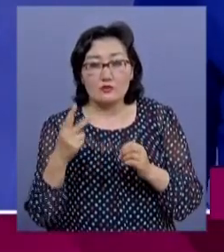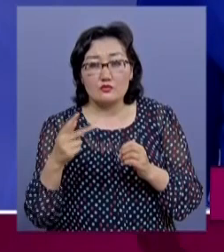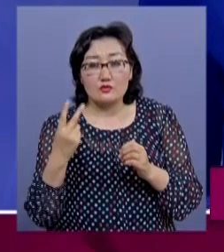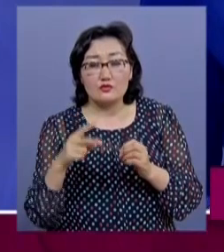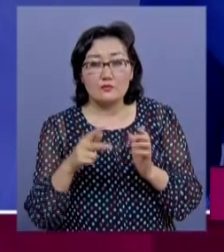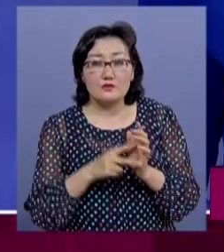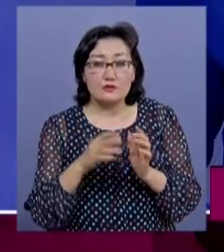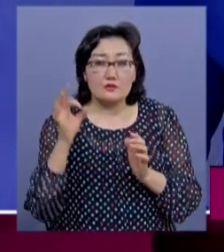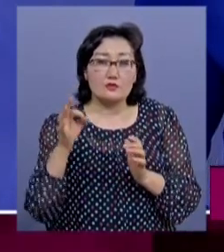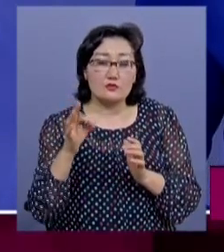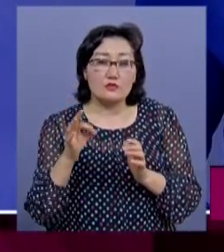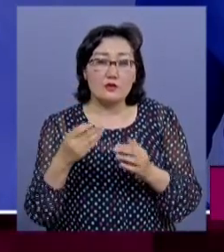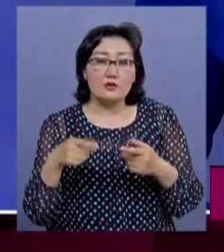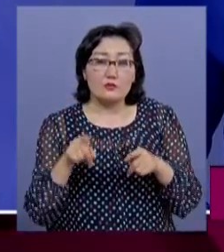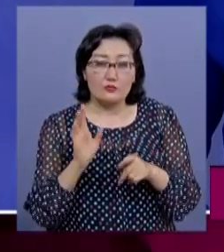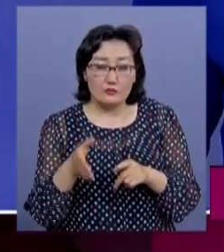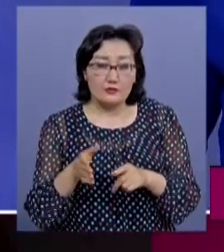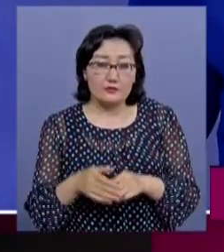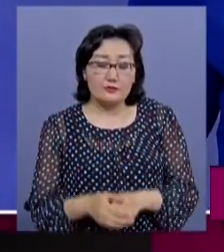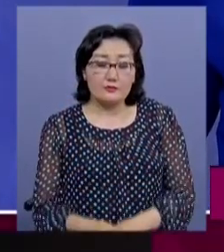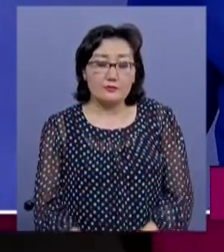23-28 градус болады.